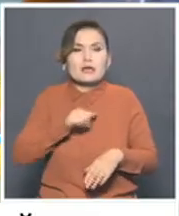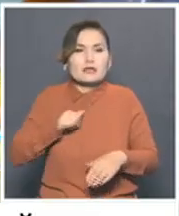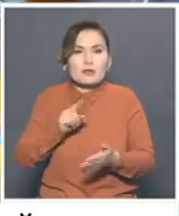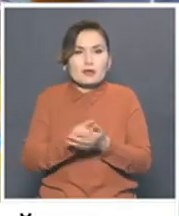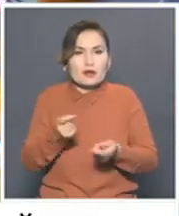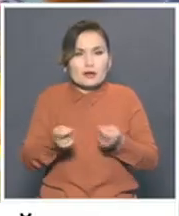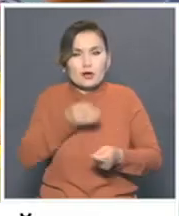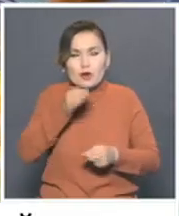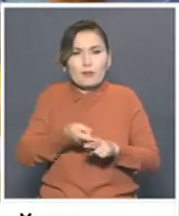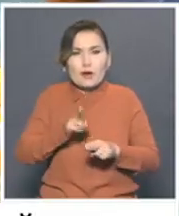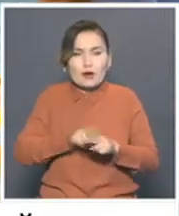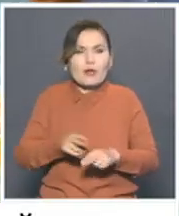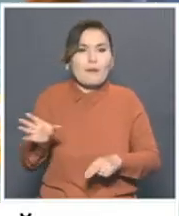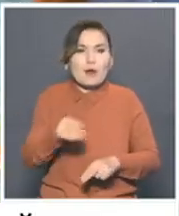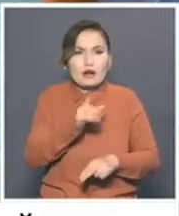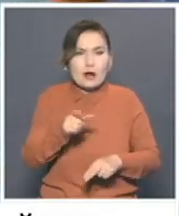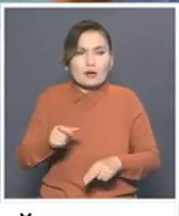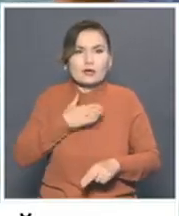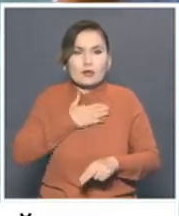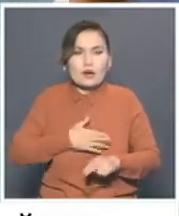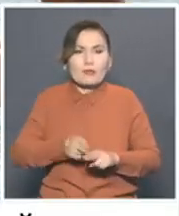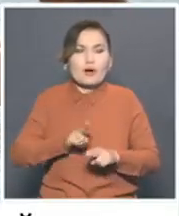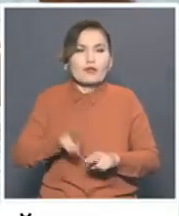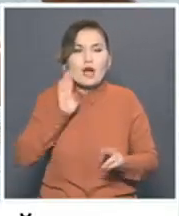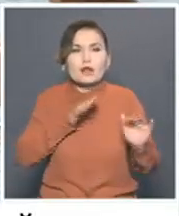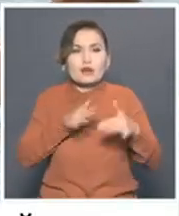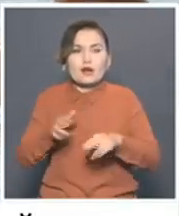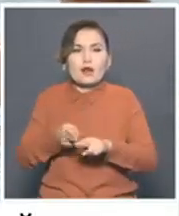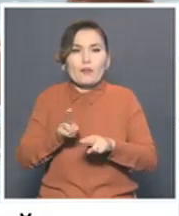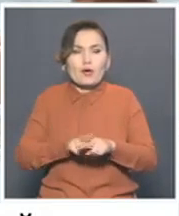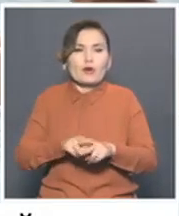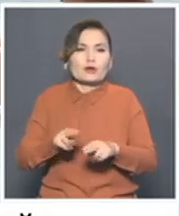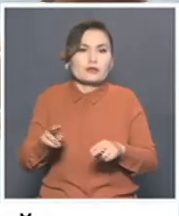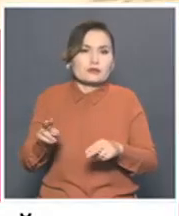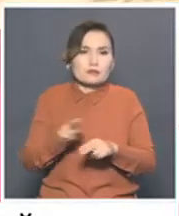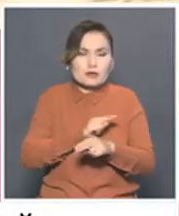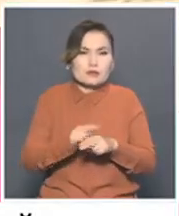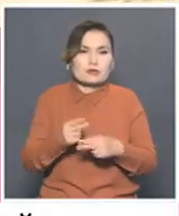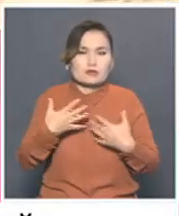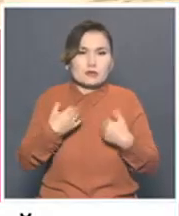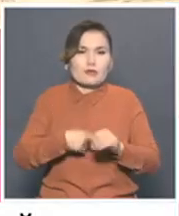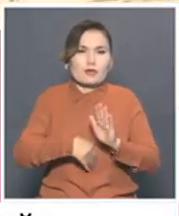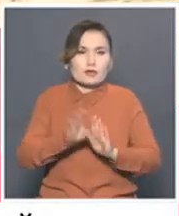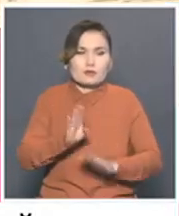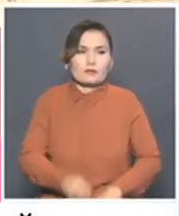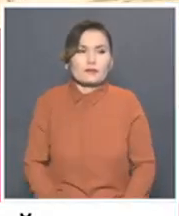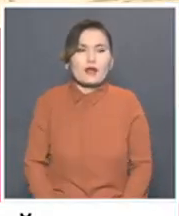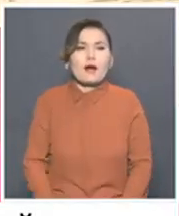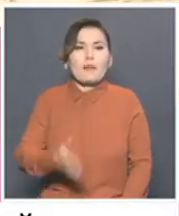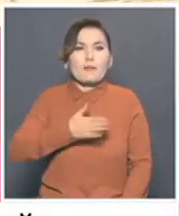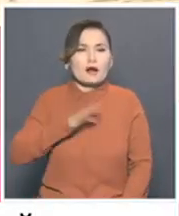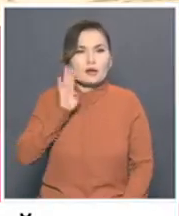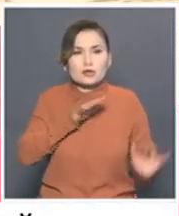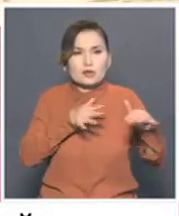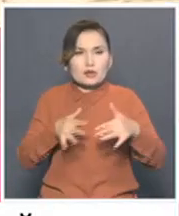басым бөлігі жағдайға риза. Теңіздің шипалы суына жете алмай, қиналып жүргендер де бар. Балама теңіздің суы керек